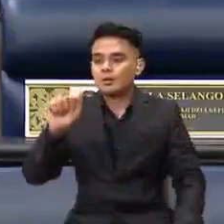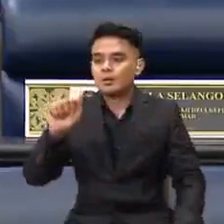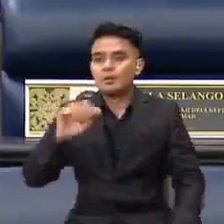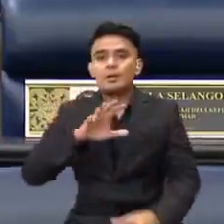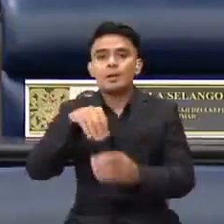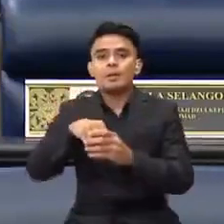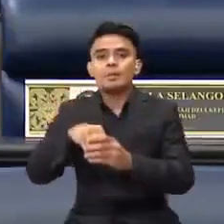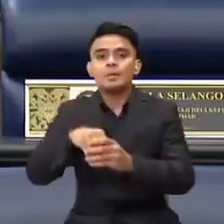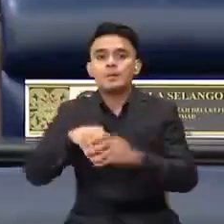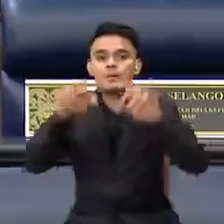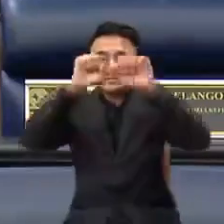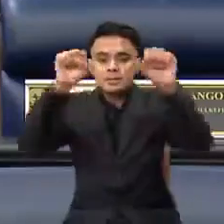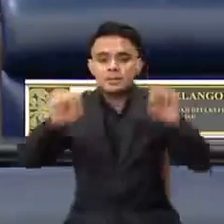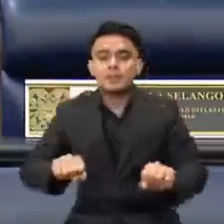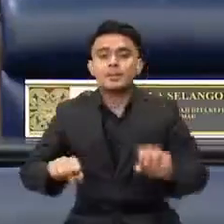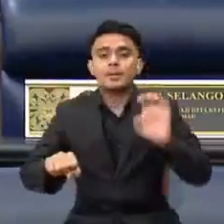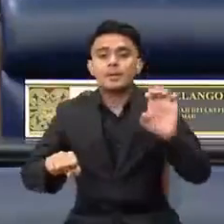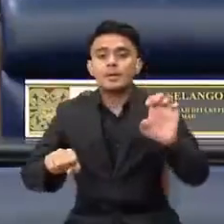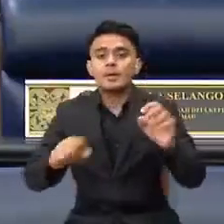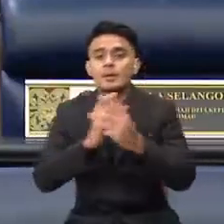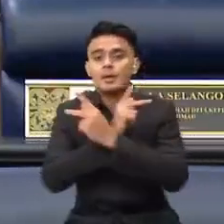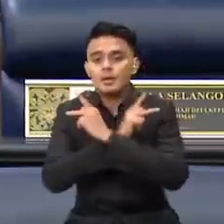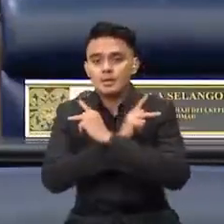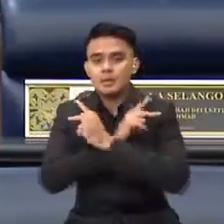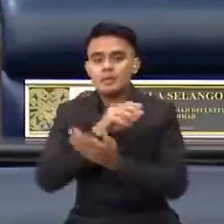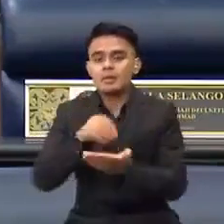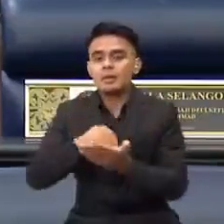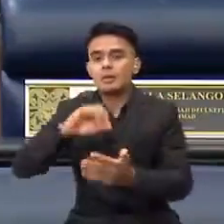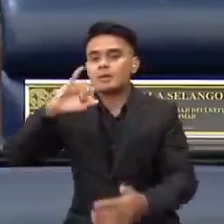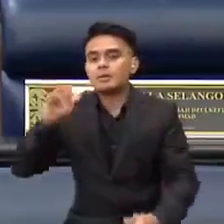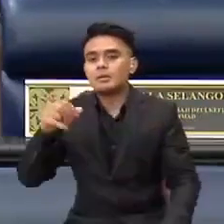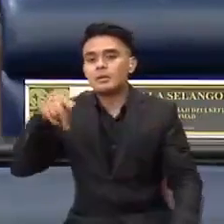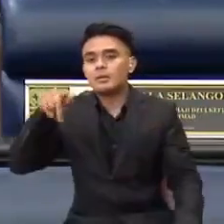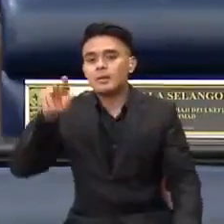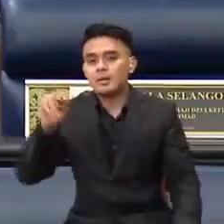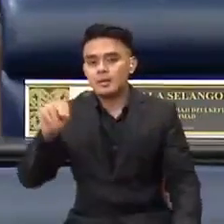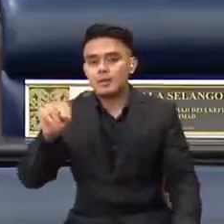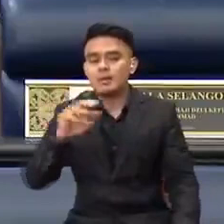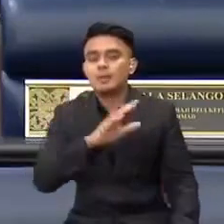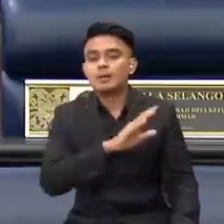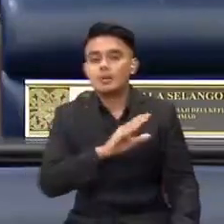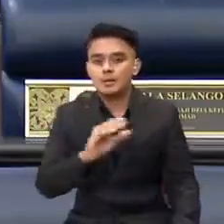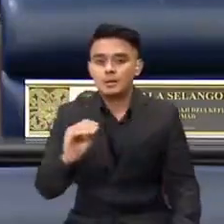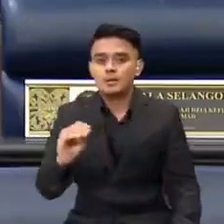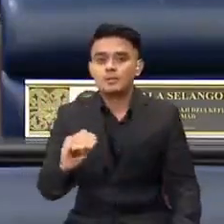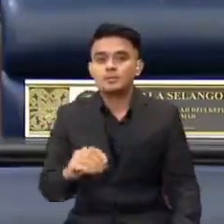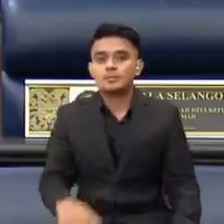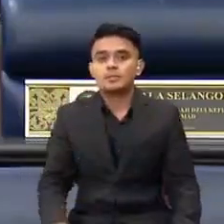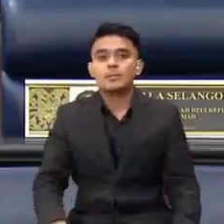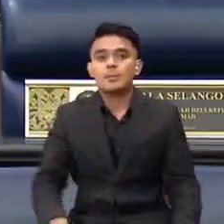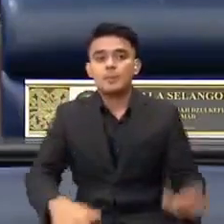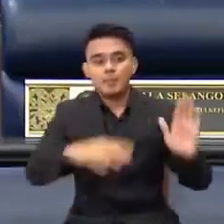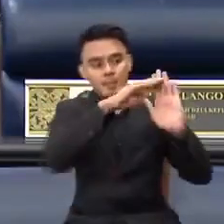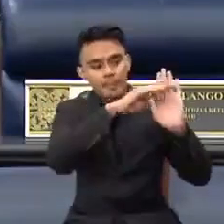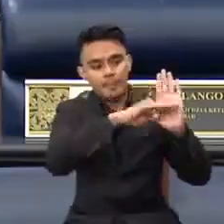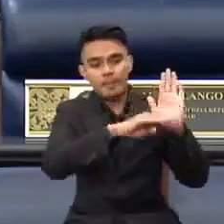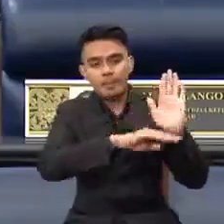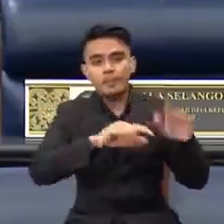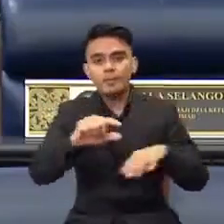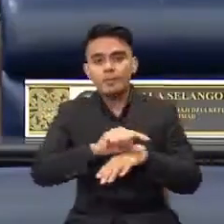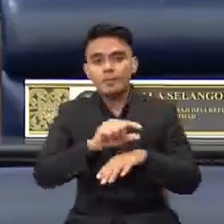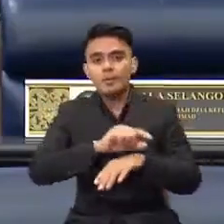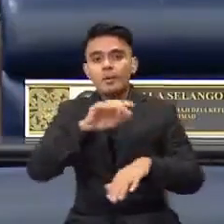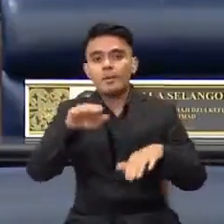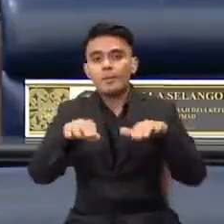sistem e-kasih di bawah selian ICU di JPM. Kriteria yang digunakan adalah untuk mereka yang di